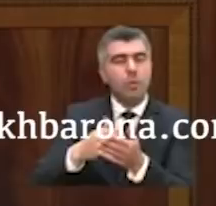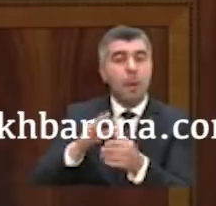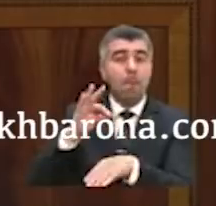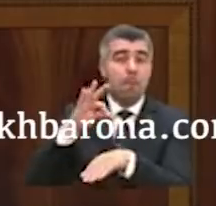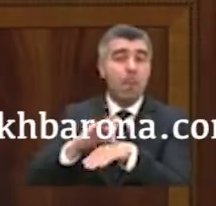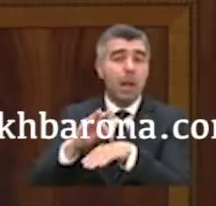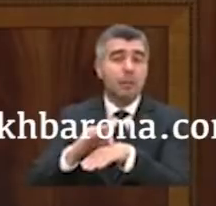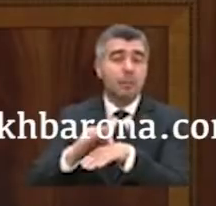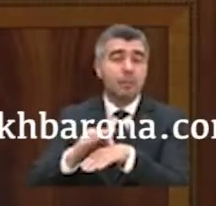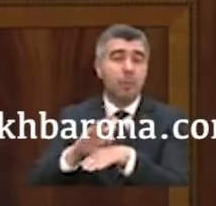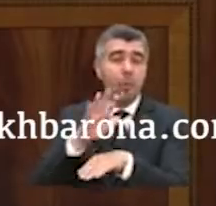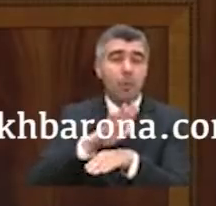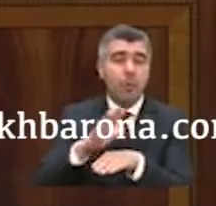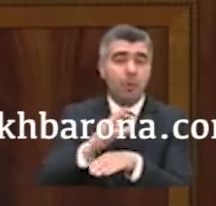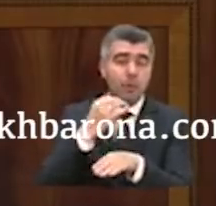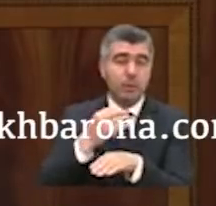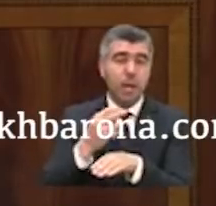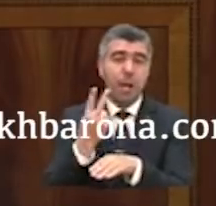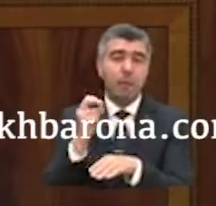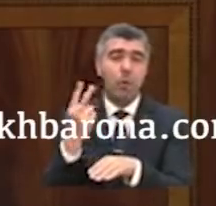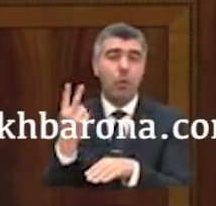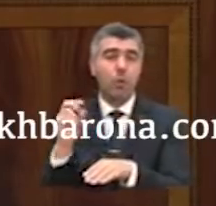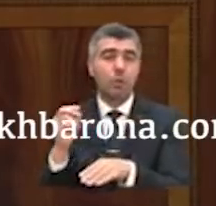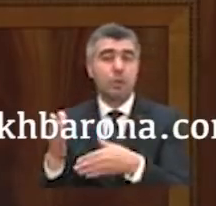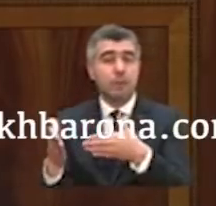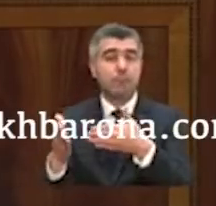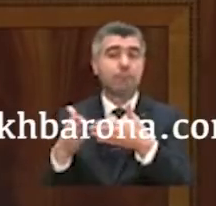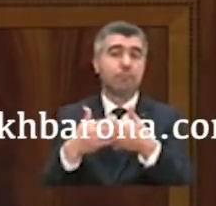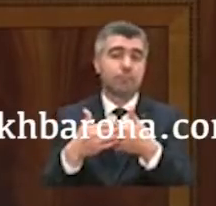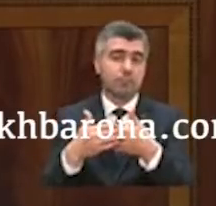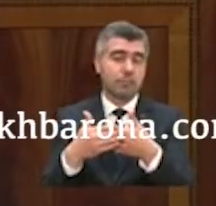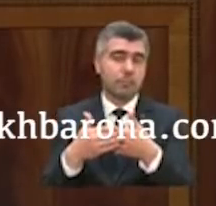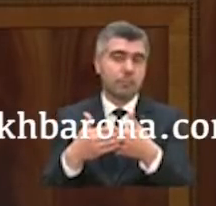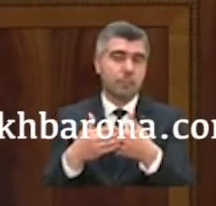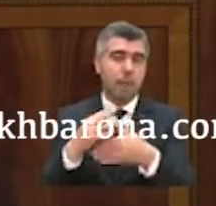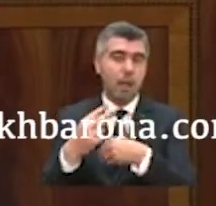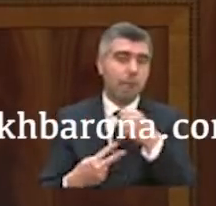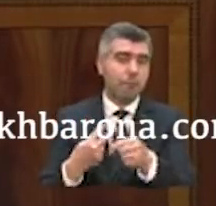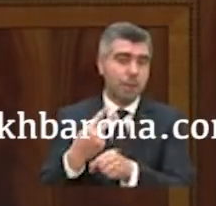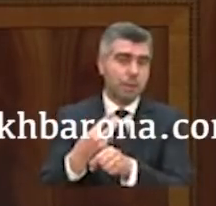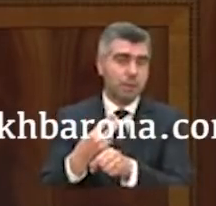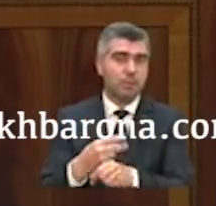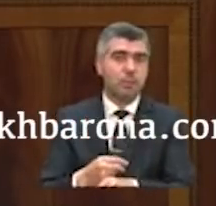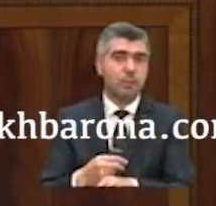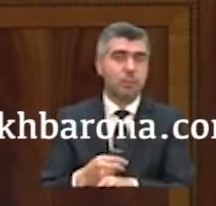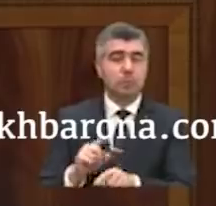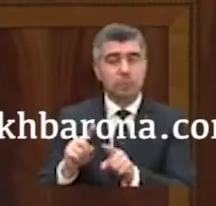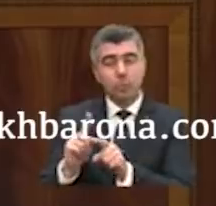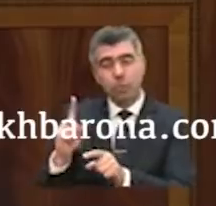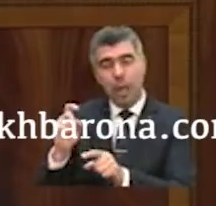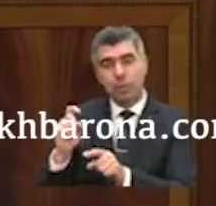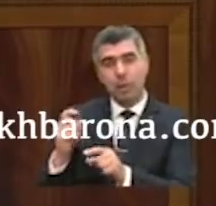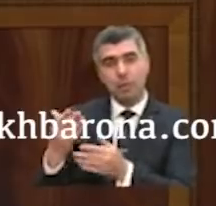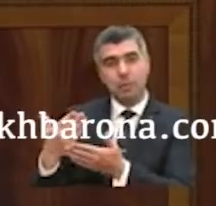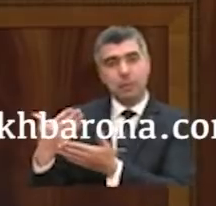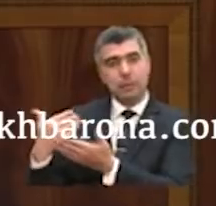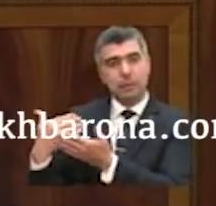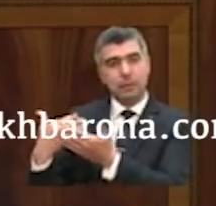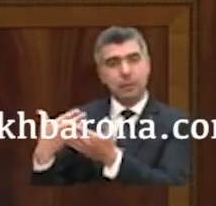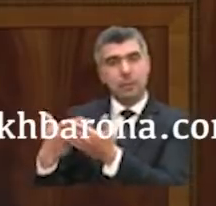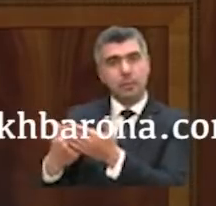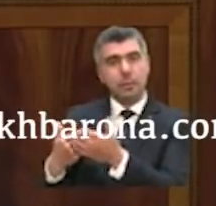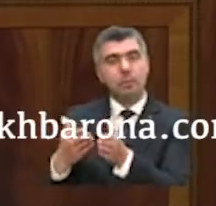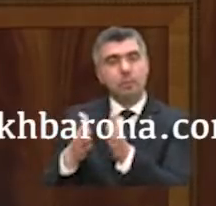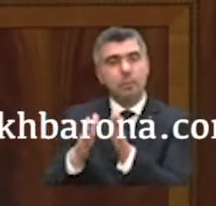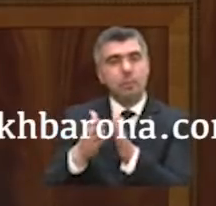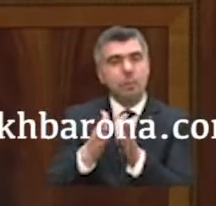سي نورمال، عامين من 2020 وكل شيء مسدود، راه حتى لهاد الاشهر الماضيه عاد حل هادي